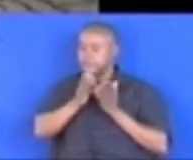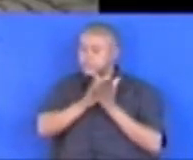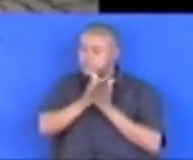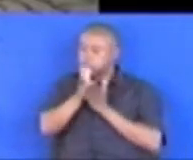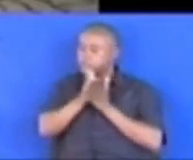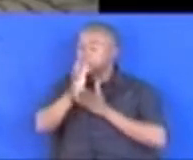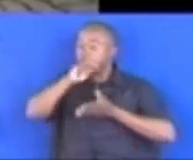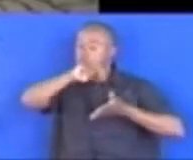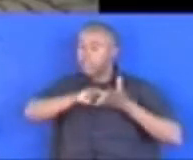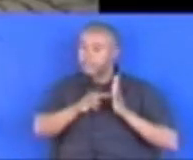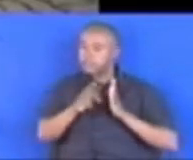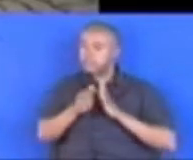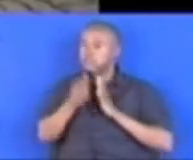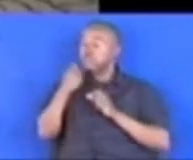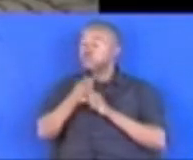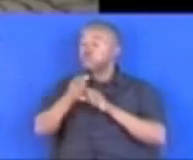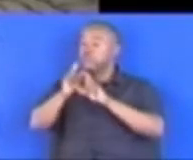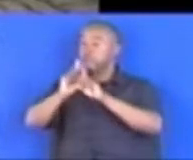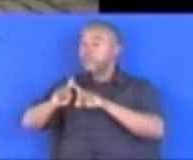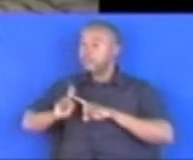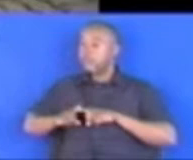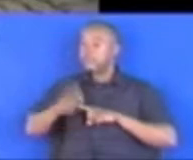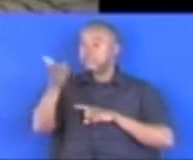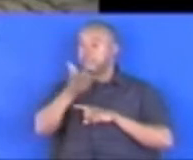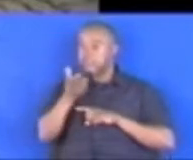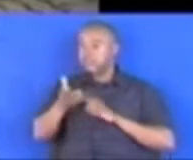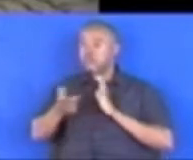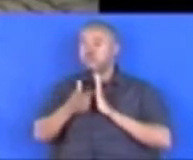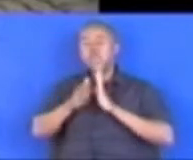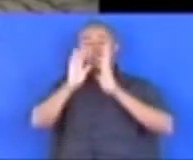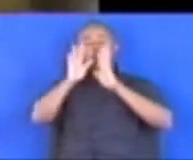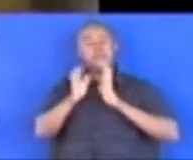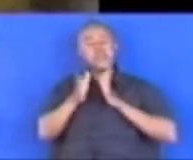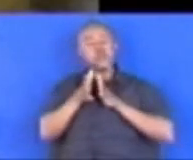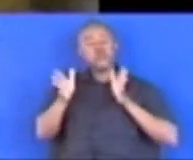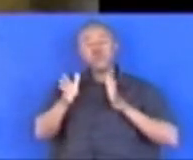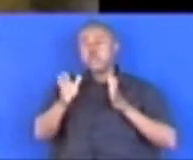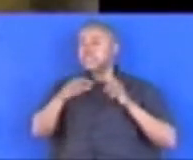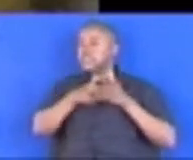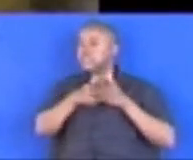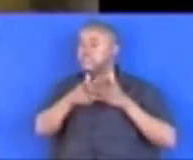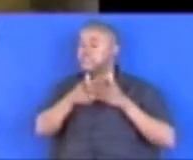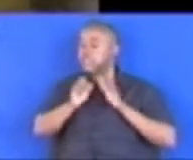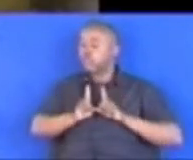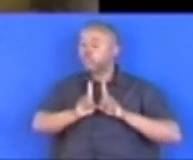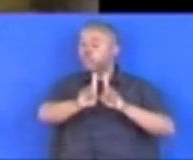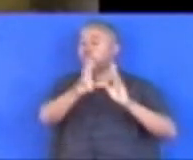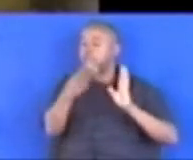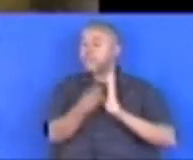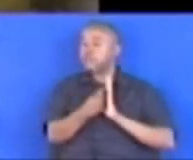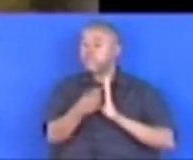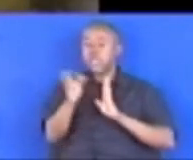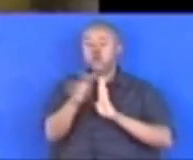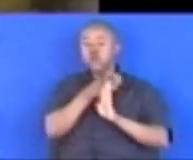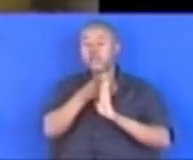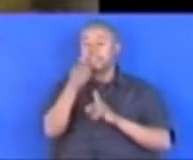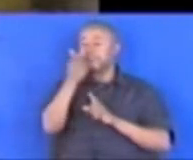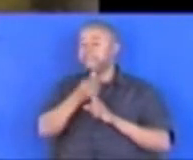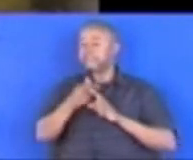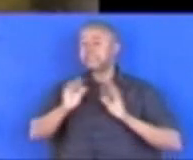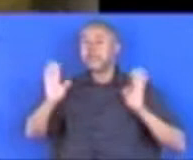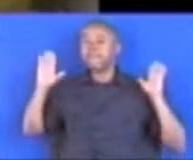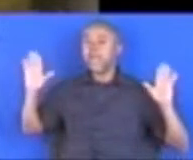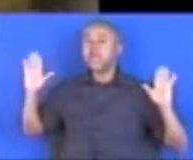na kupitia kampeni na shughuli mbalimbali za kijamii ikiwemo kampeni kubwa kabisa ya twende pamoja ukatili Tanzania sasa